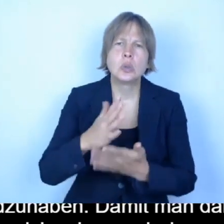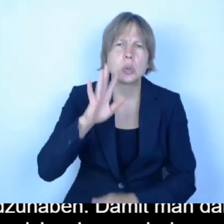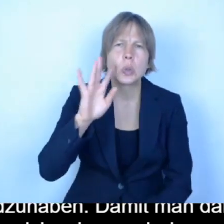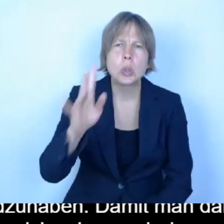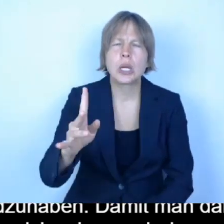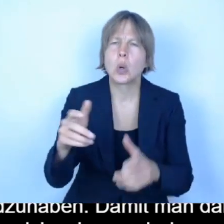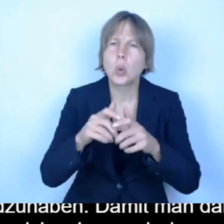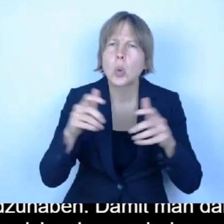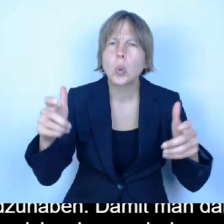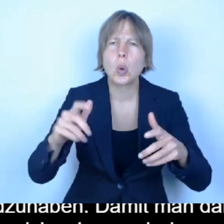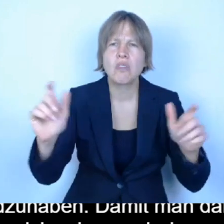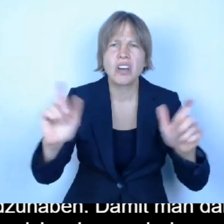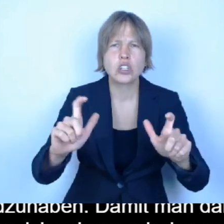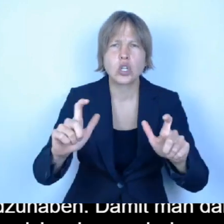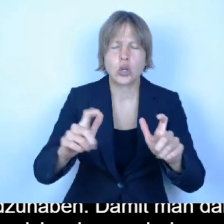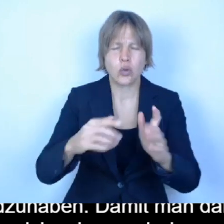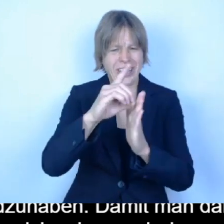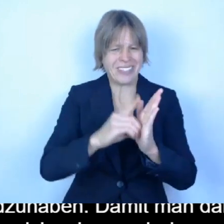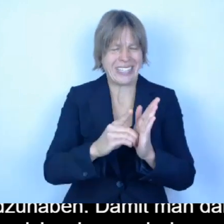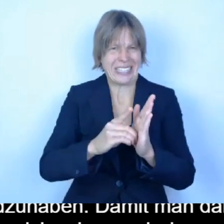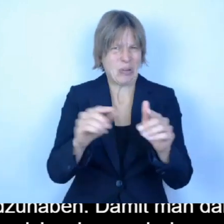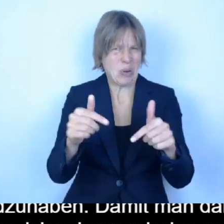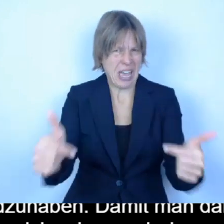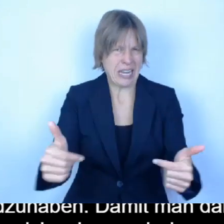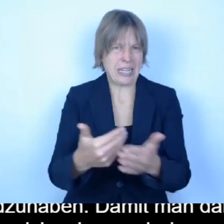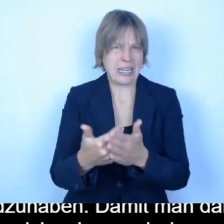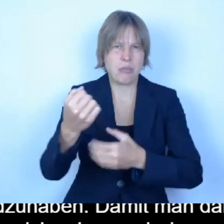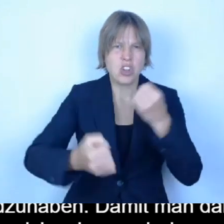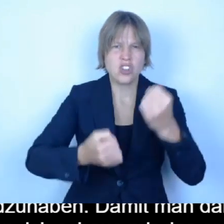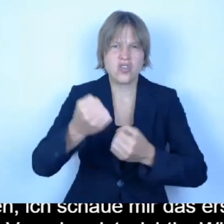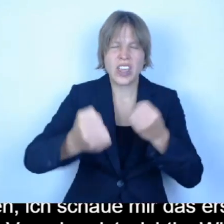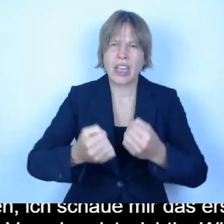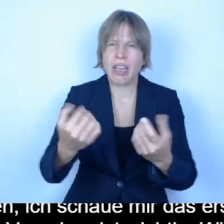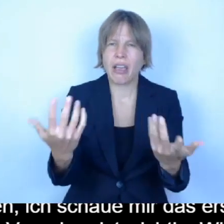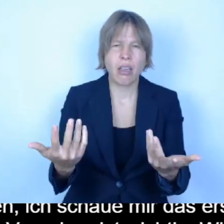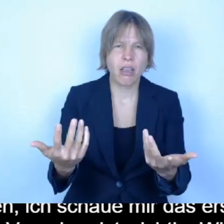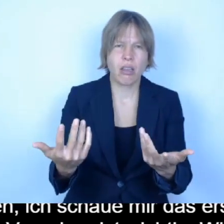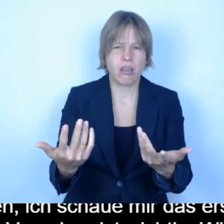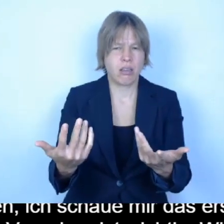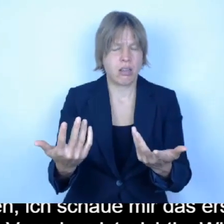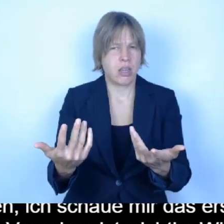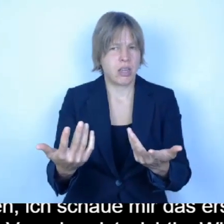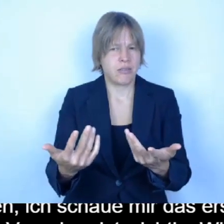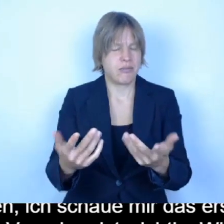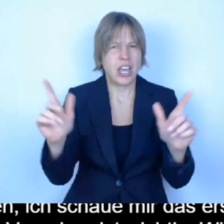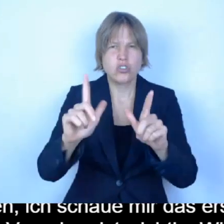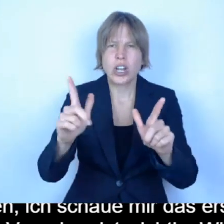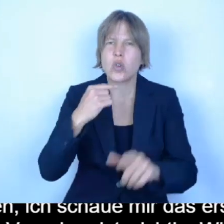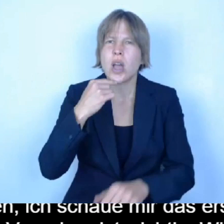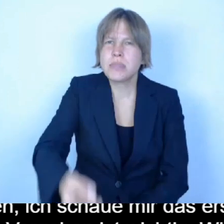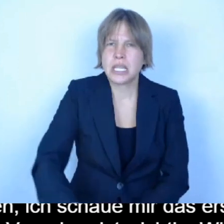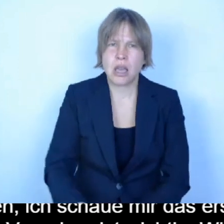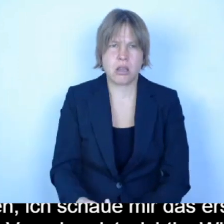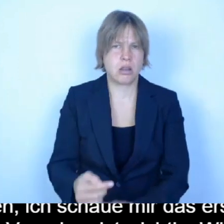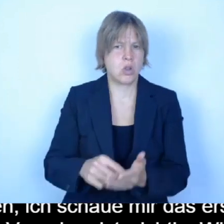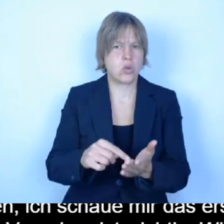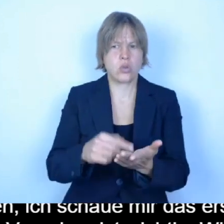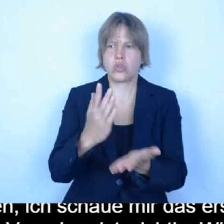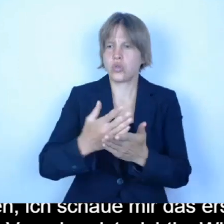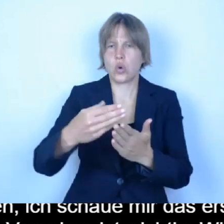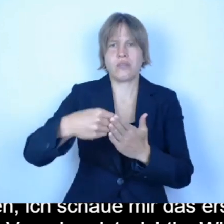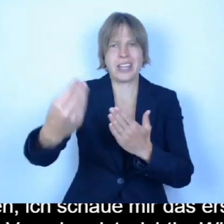Veranstaltung abzusagen. Es gibt ja da geschlossene Verträge nur bis zum Ende der Spielzeit und darüber hinaus. Könnten Sie da mal was dazu sagen, was